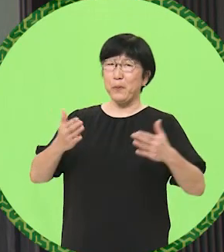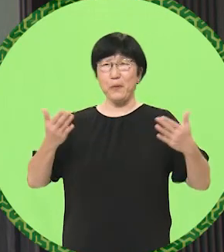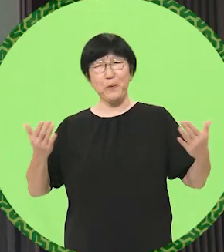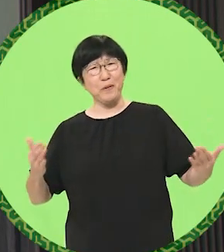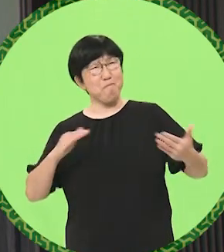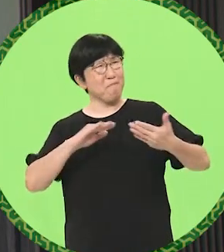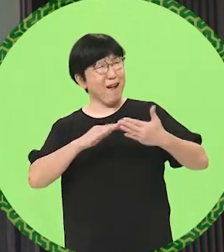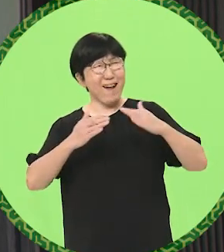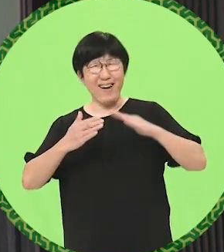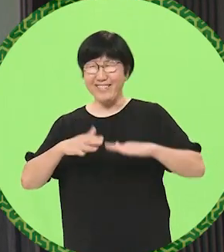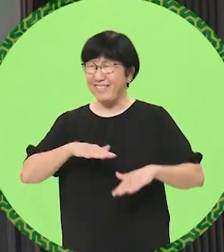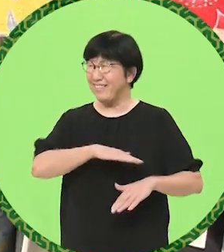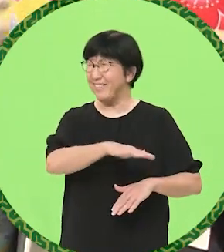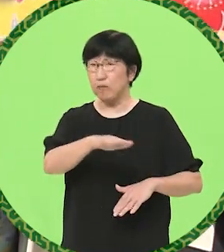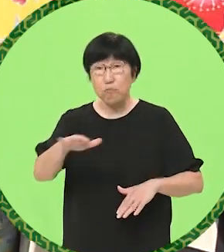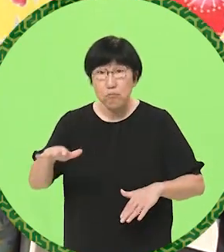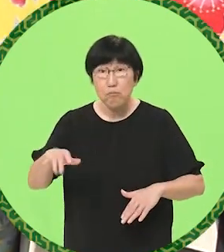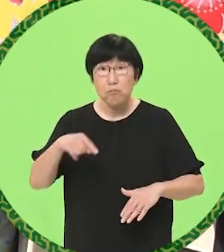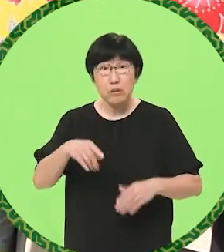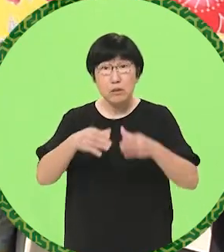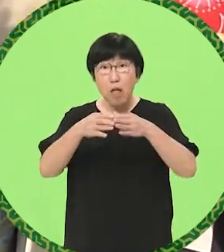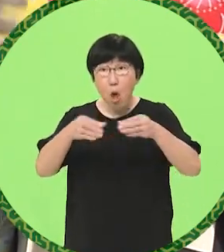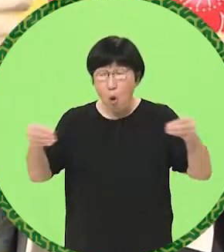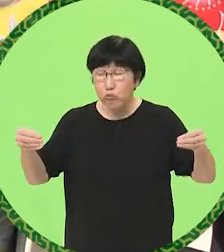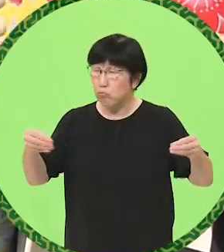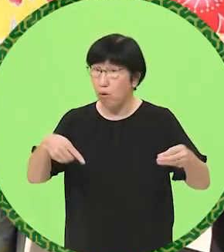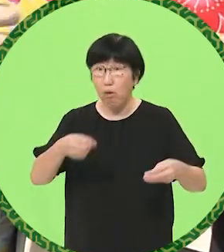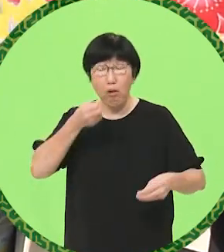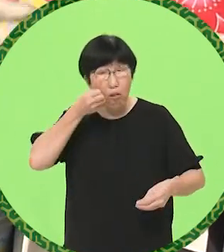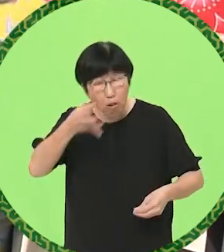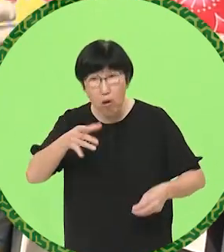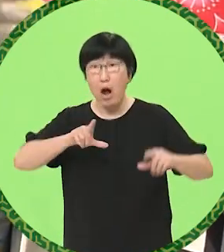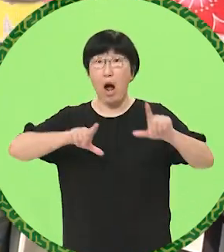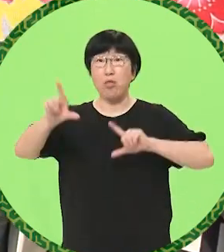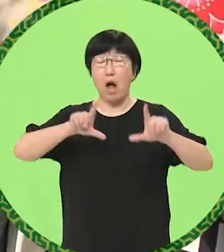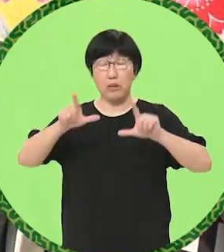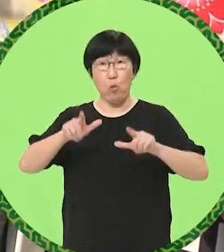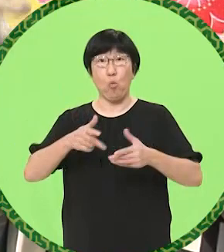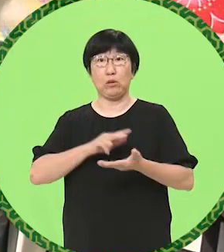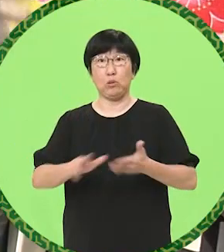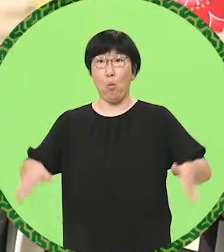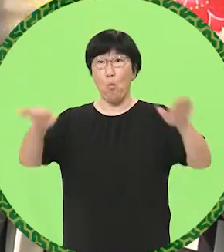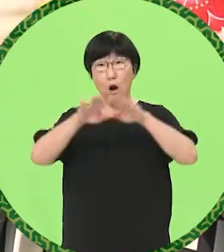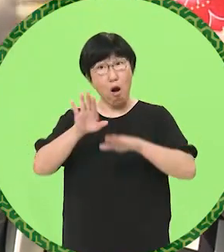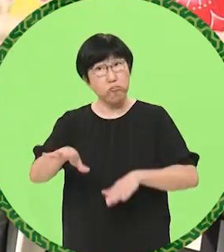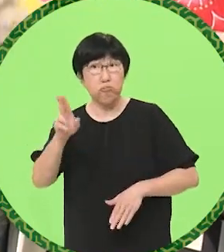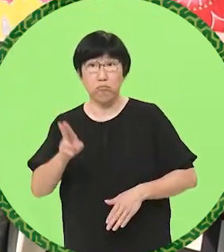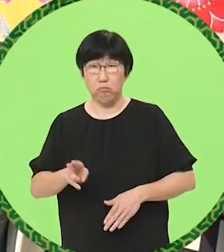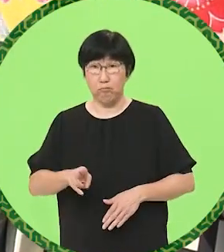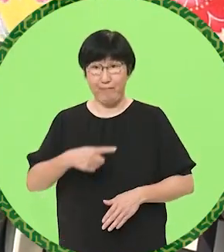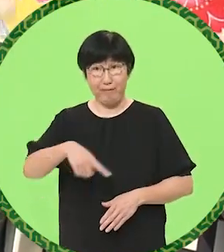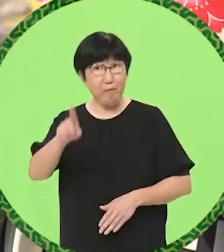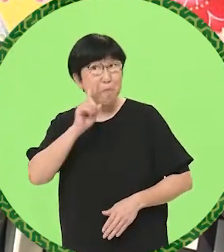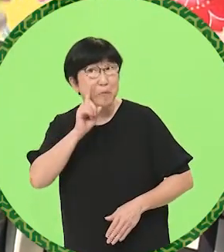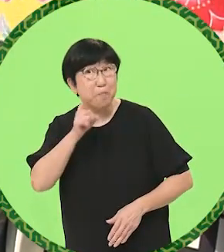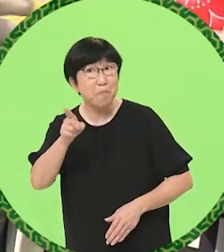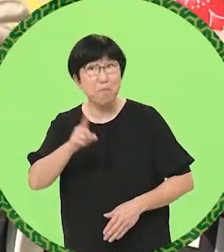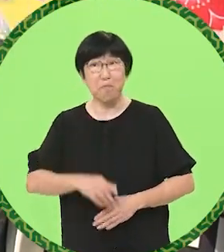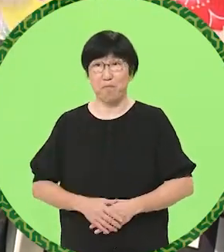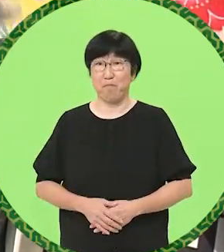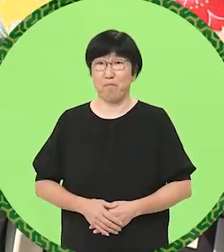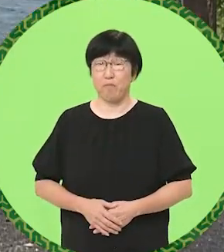の。そんなこの町に全国的にも珍しい形をした資料館があるそうじゃけん、行ってみ